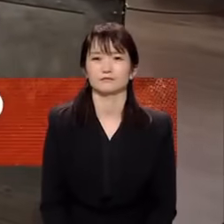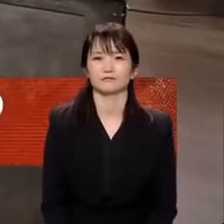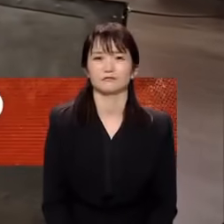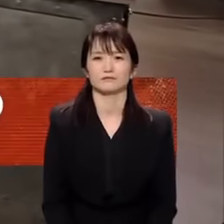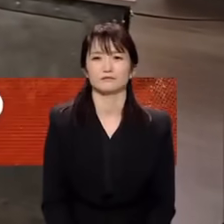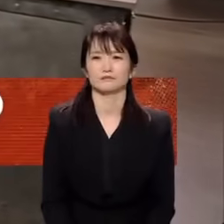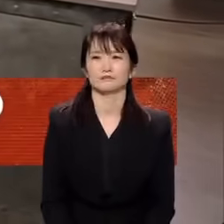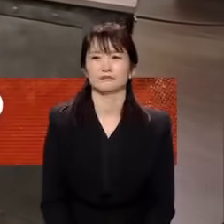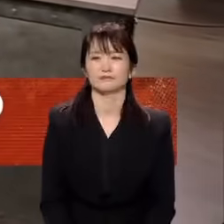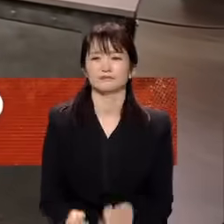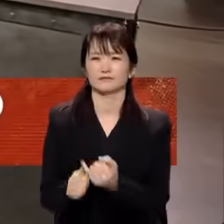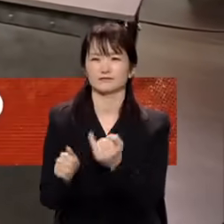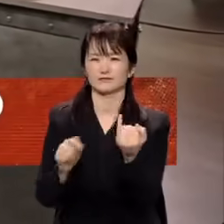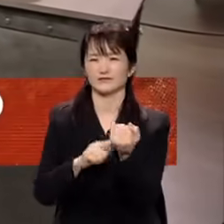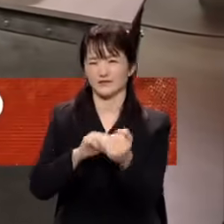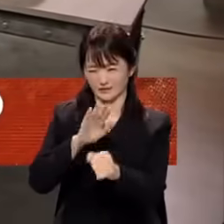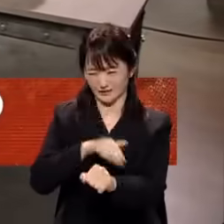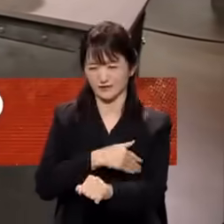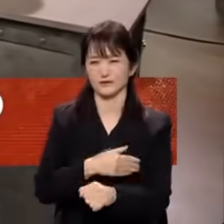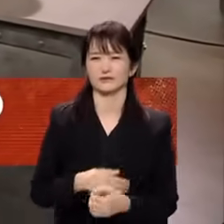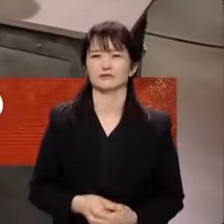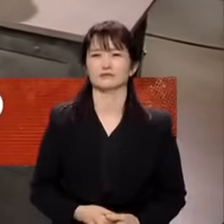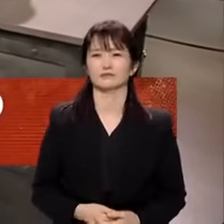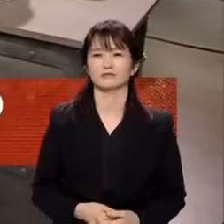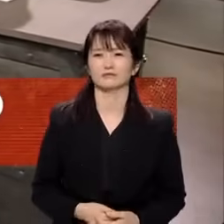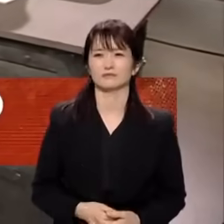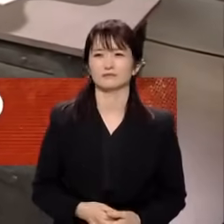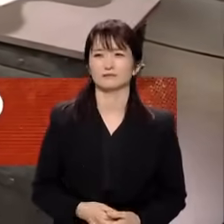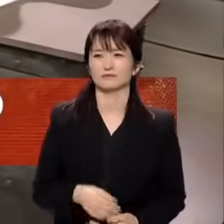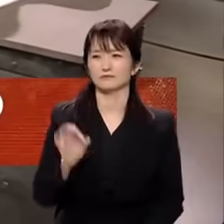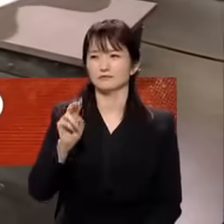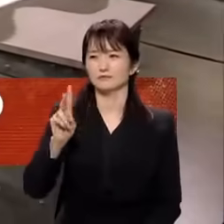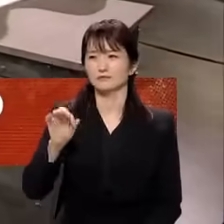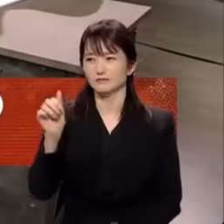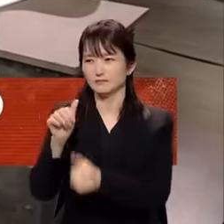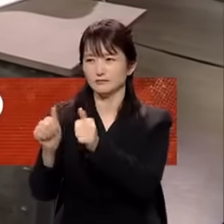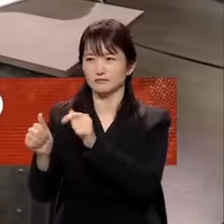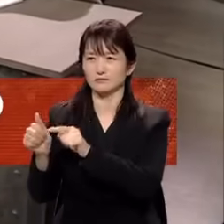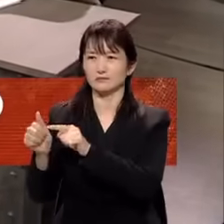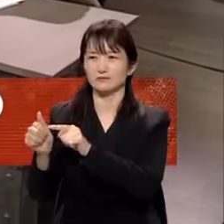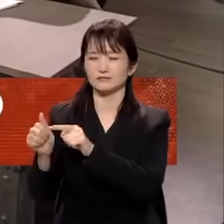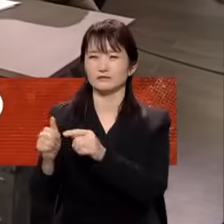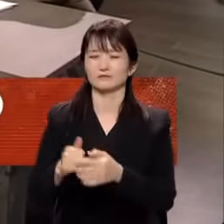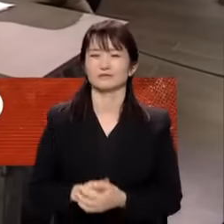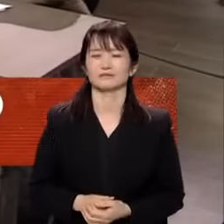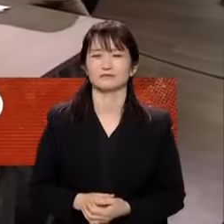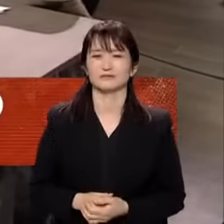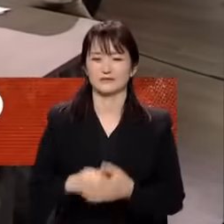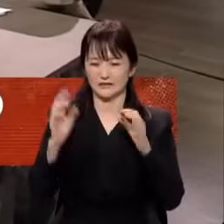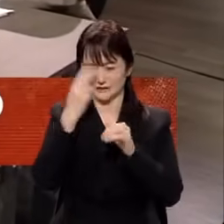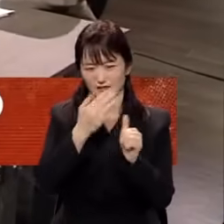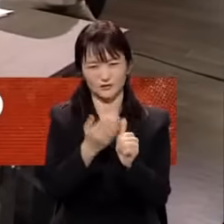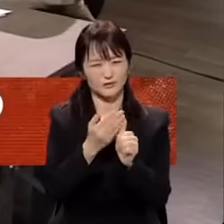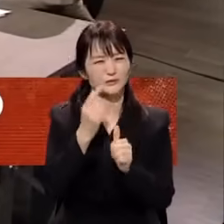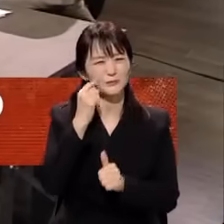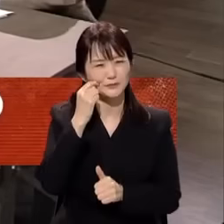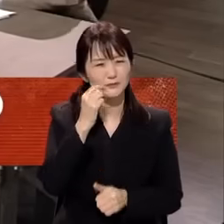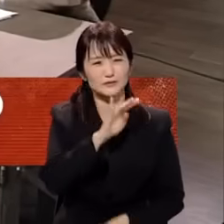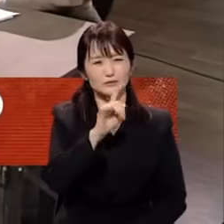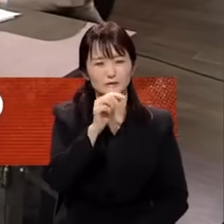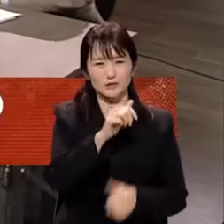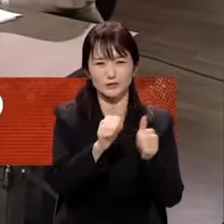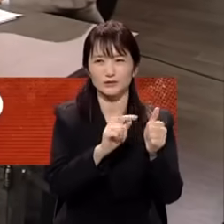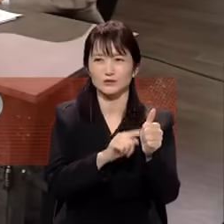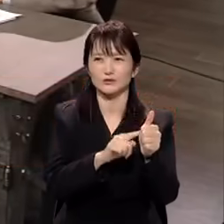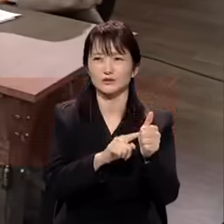볼 것도 없이 아내분이 잘못했죠. 아, 뭐 지금 양재 변호사님 혹시 저 애 안 키워봐서 그래요. 형수님 생일 잘 애 안 키워봤죠.